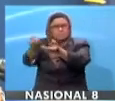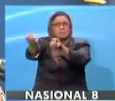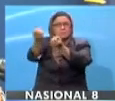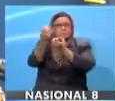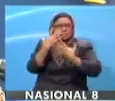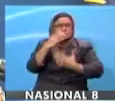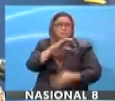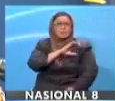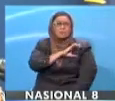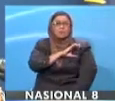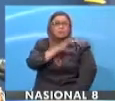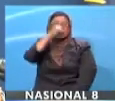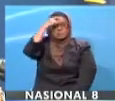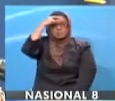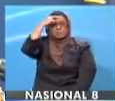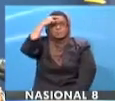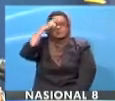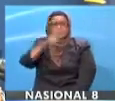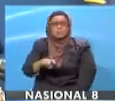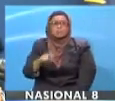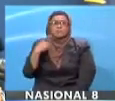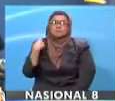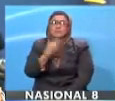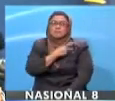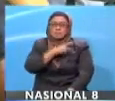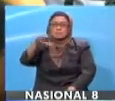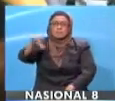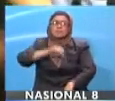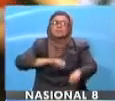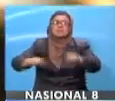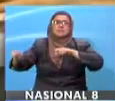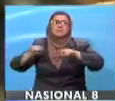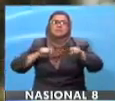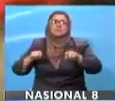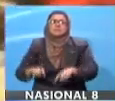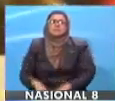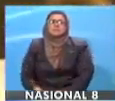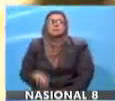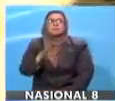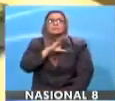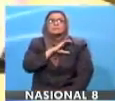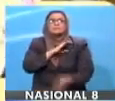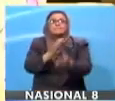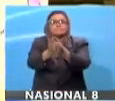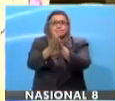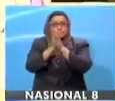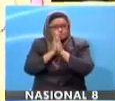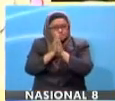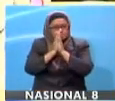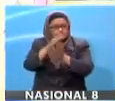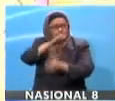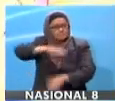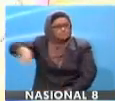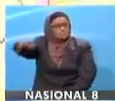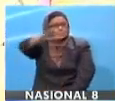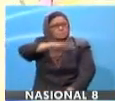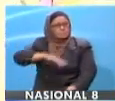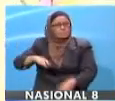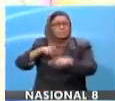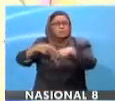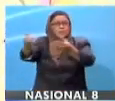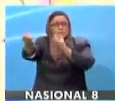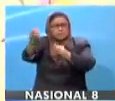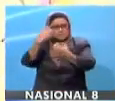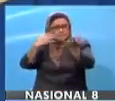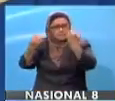sekiranya supaya dapat kita mengambil tindakan. Polis turut meminta orang ramai menyalurkan maklumat kepada polis